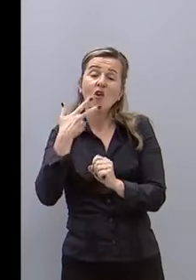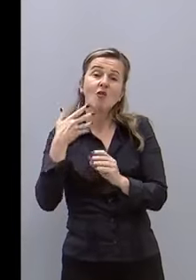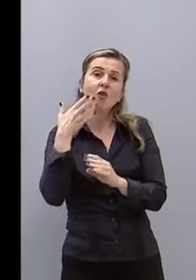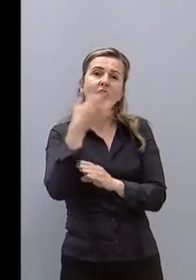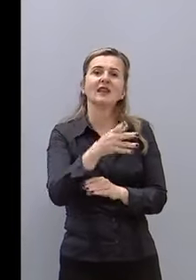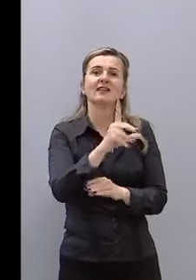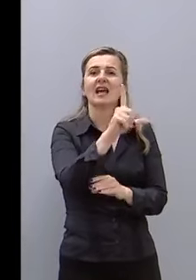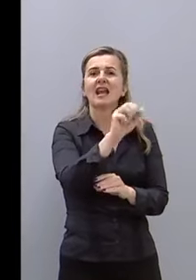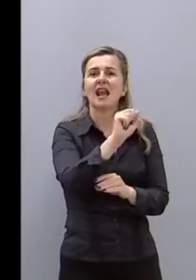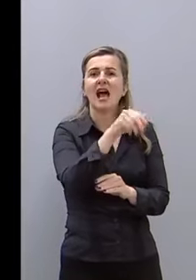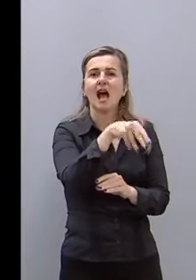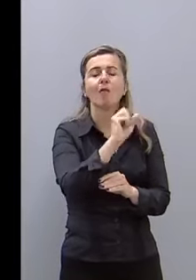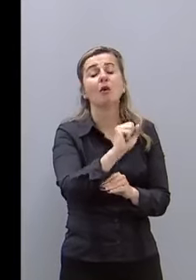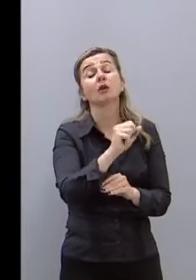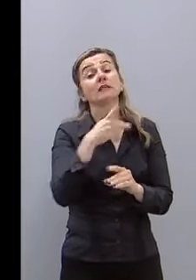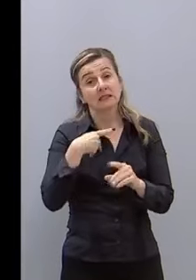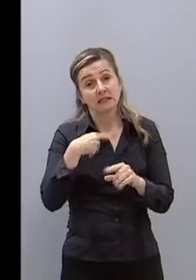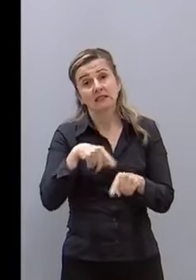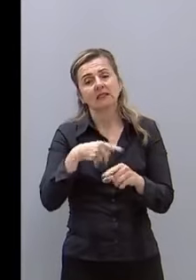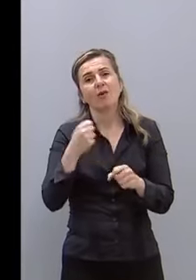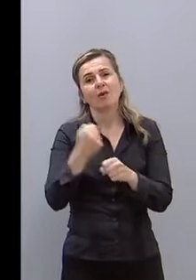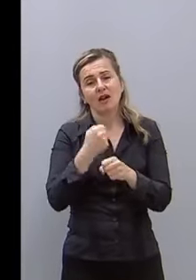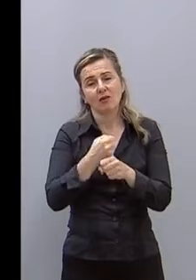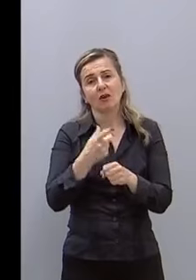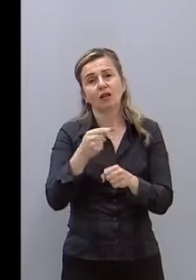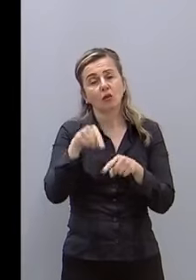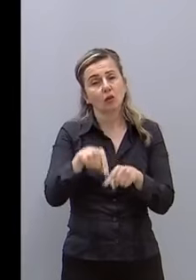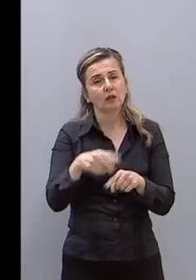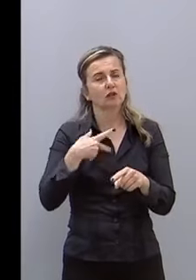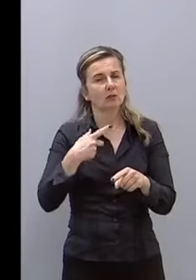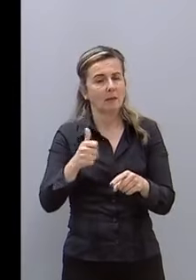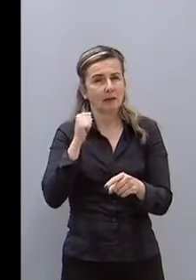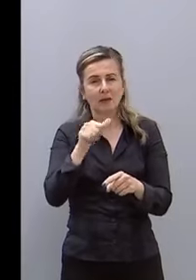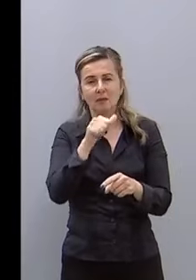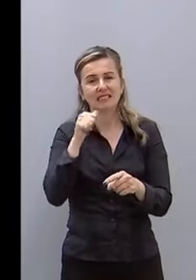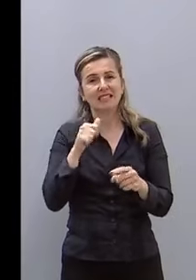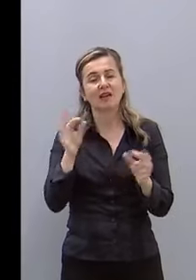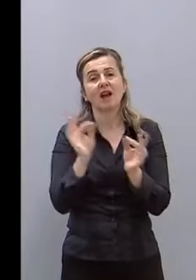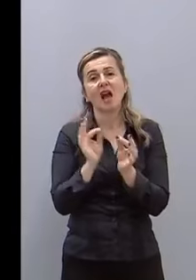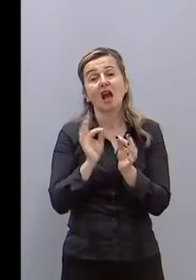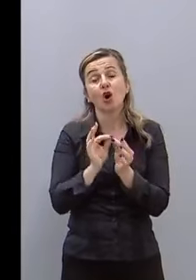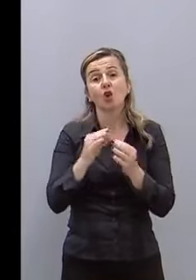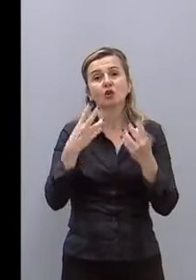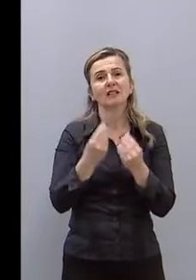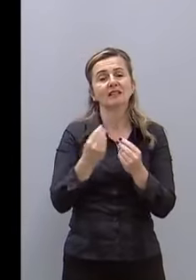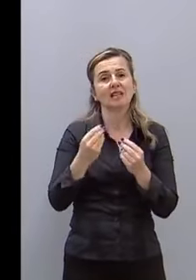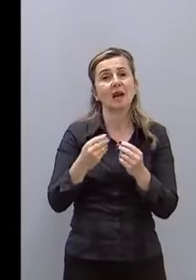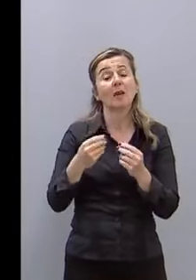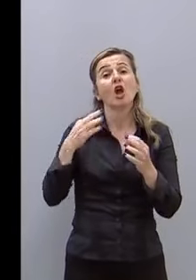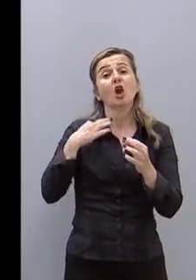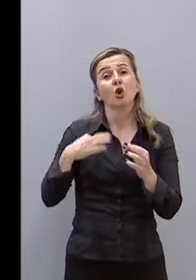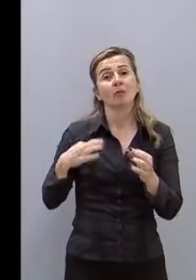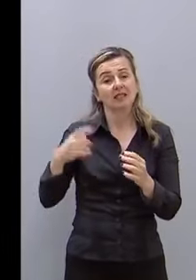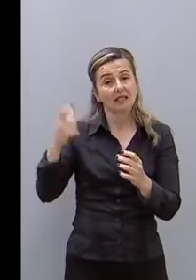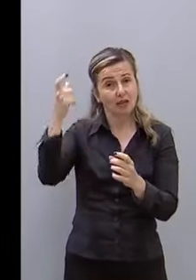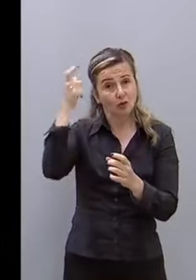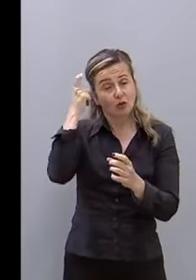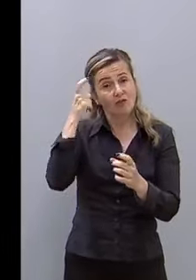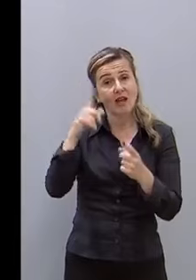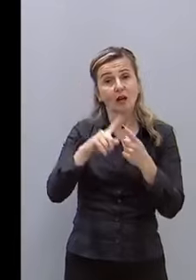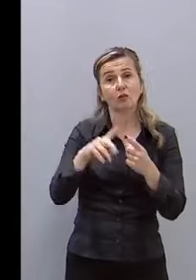perché sia concesso per os per fare questo serve un accordo con i commissariati del governo con la regione veneto lo stiamo affinando credo